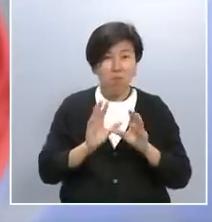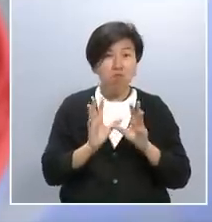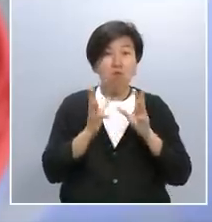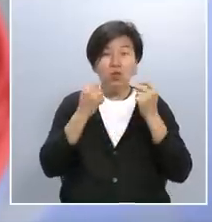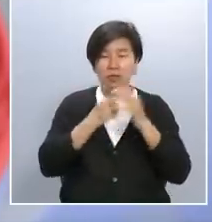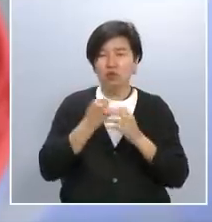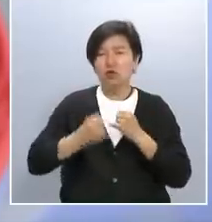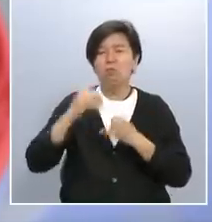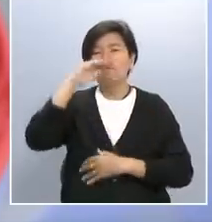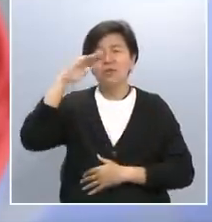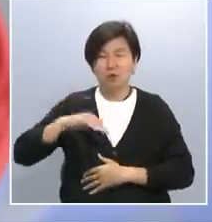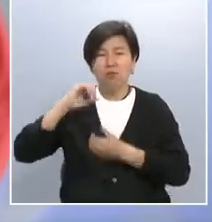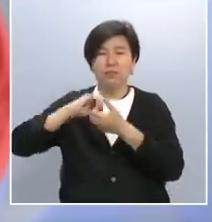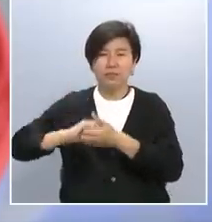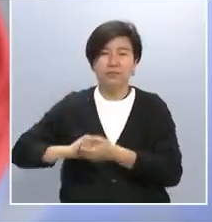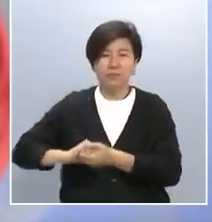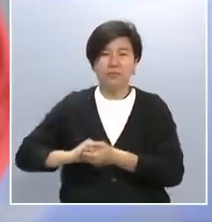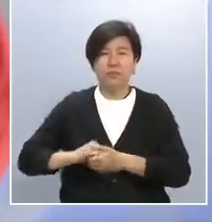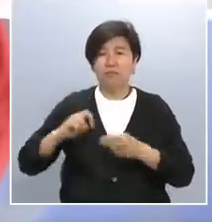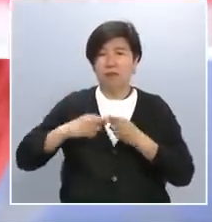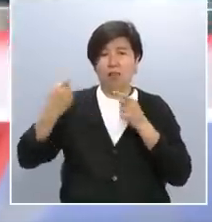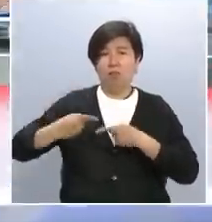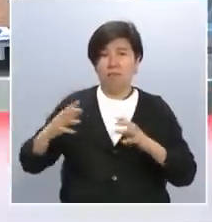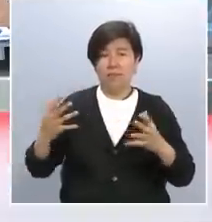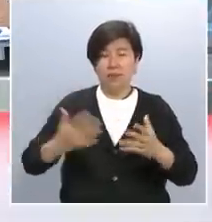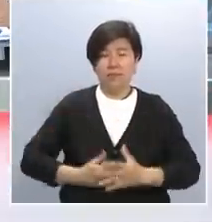ก็ทั้งสองคนก็ไม่มีอะไร